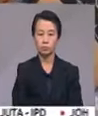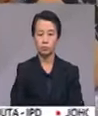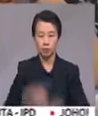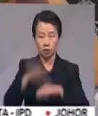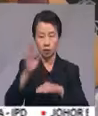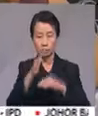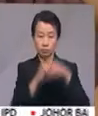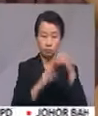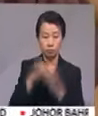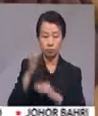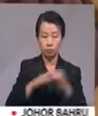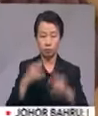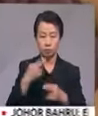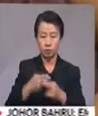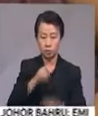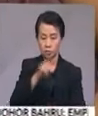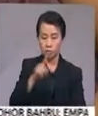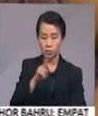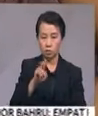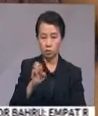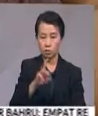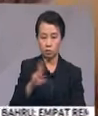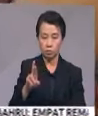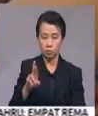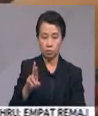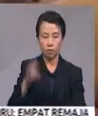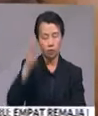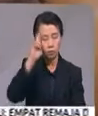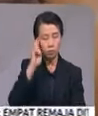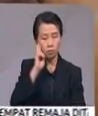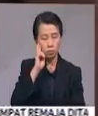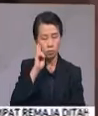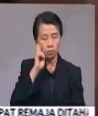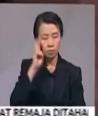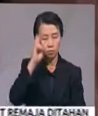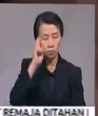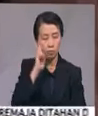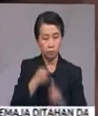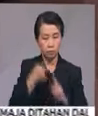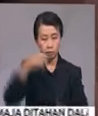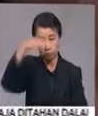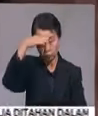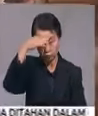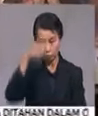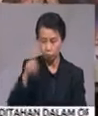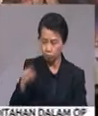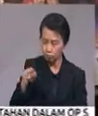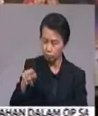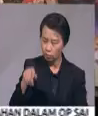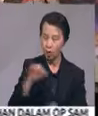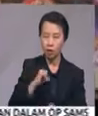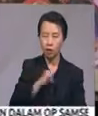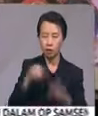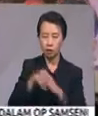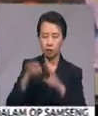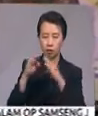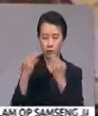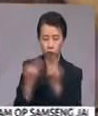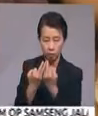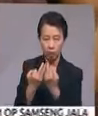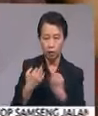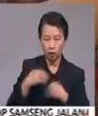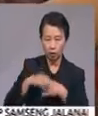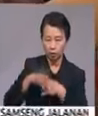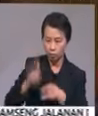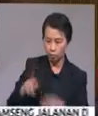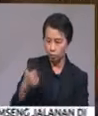Lebih selesa dengan panggilan Zubair Han, remaja berasal dari Johor ini merupakan satu-satunya ahli dalam keluarganya yang mempunyai